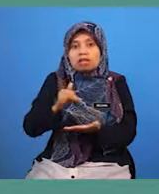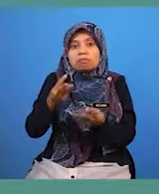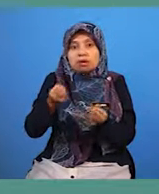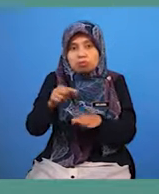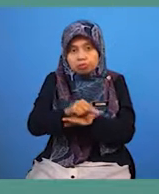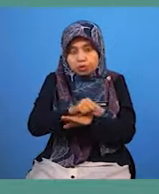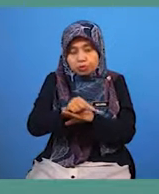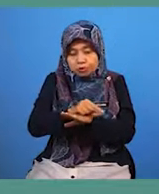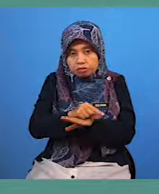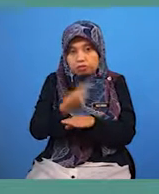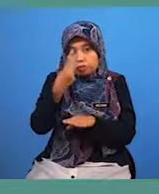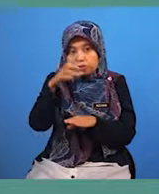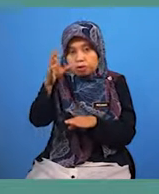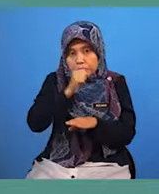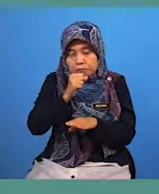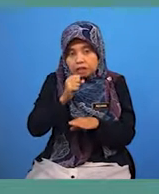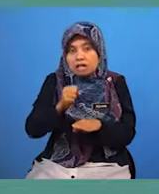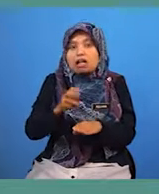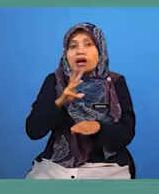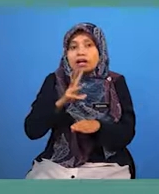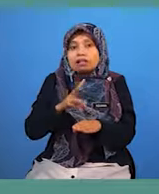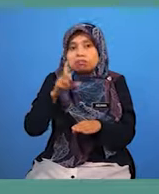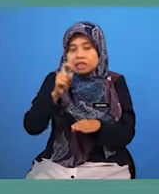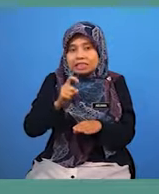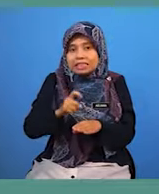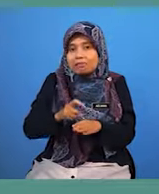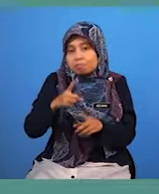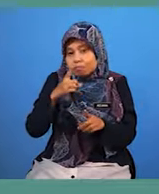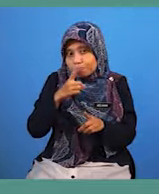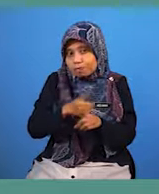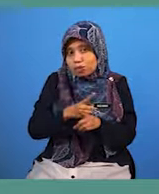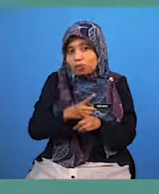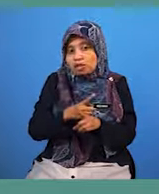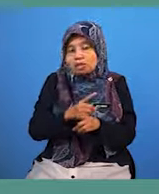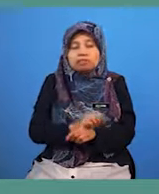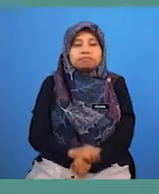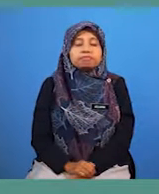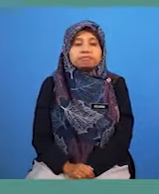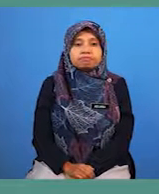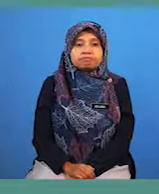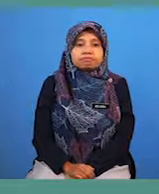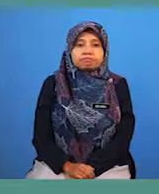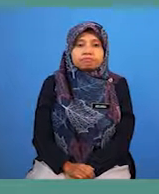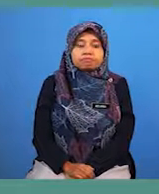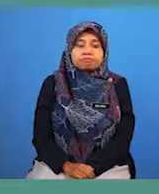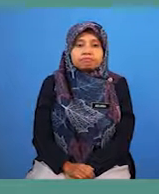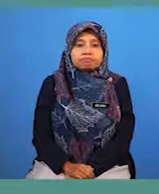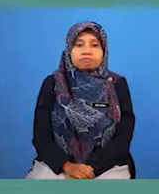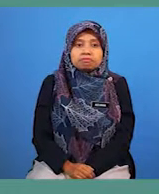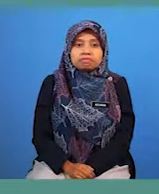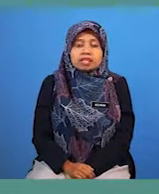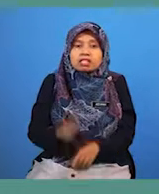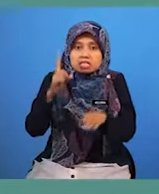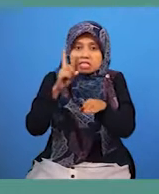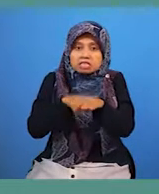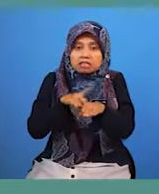digunakan untuk mengambil sampel air haruslah sesuai dengan kuantiti air sampel yang diperlukan.